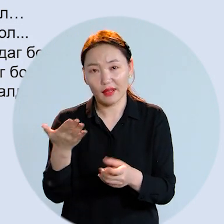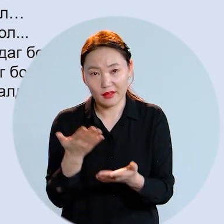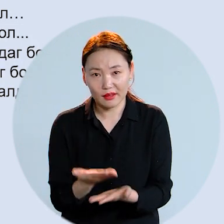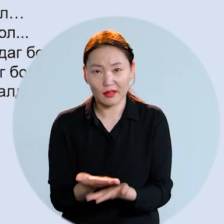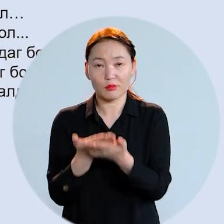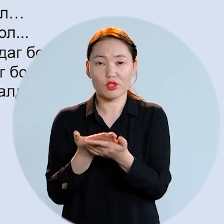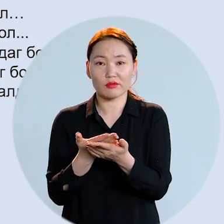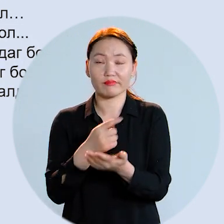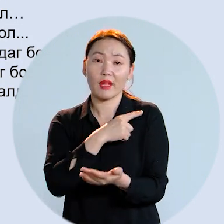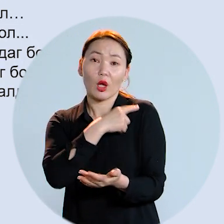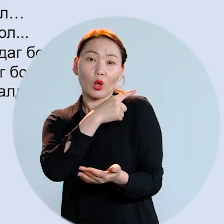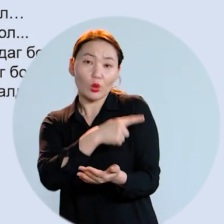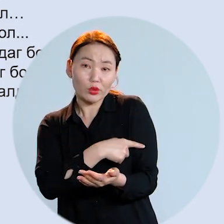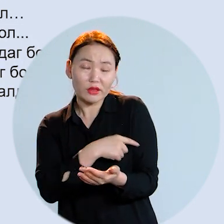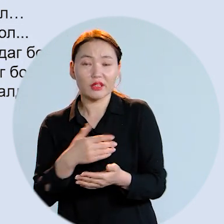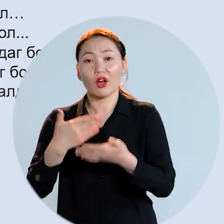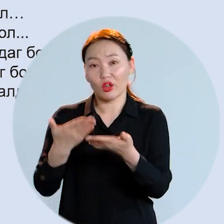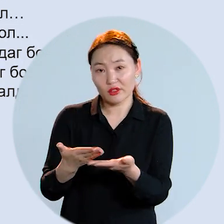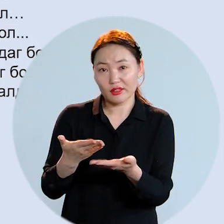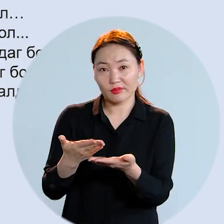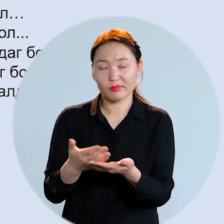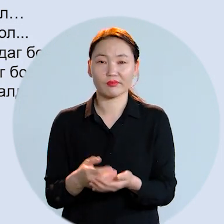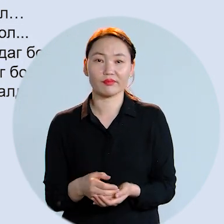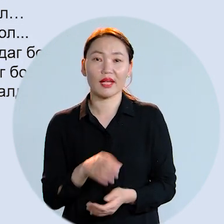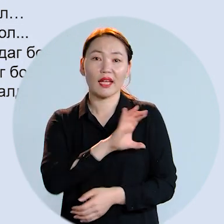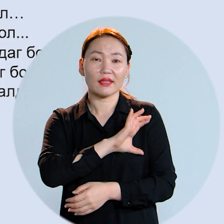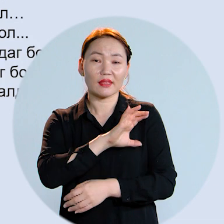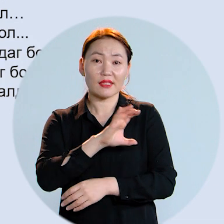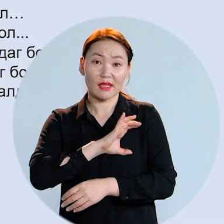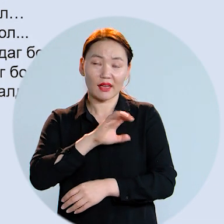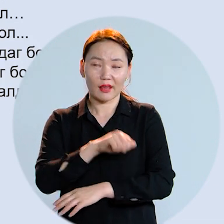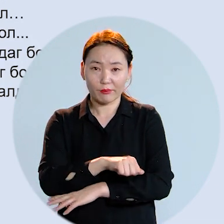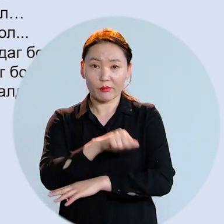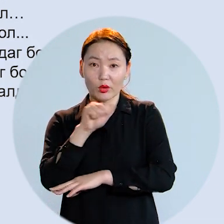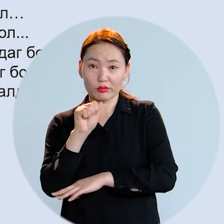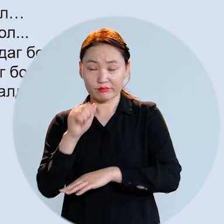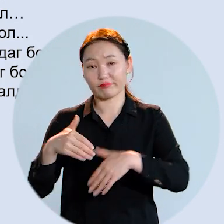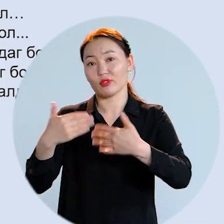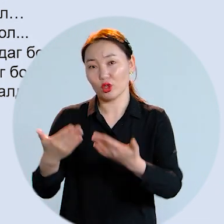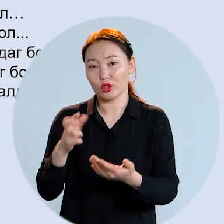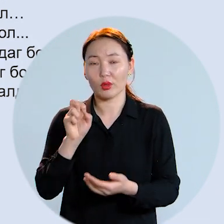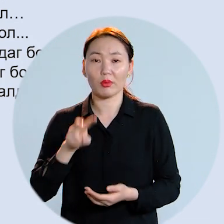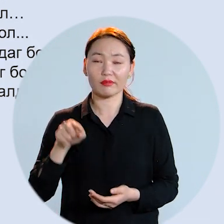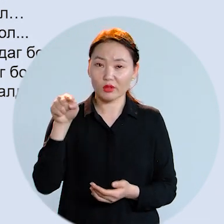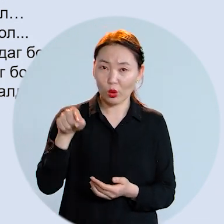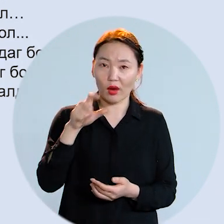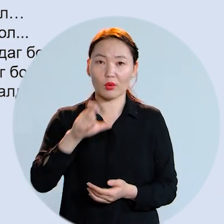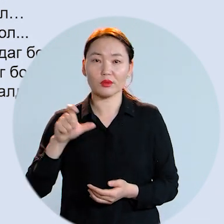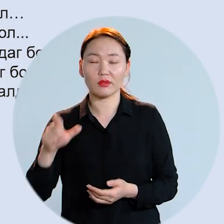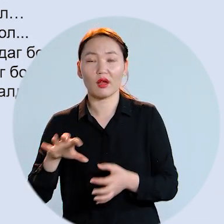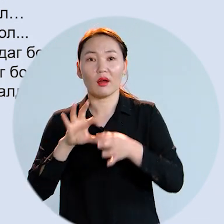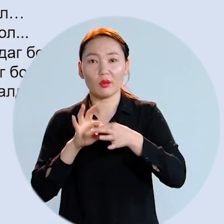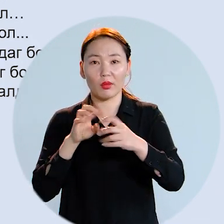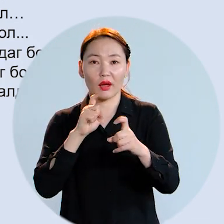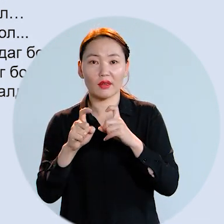бол. Чамд санаа тавьдаг бол. Ер нь чамд урам дэм аз жаргалыг өгдөг бол тэр хүмүүстэйгээ холбоо харилцаагаа илүү гүн